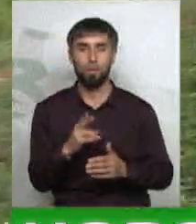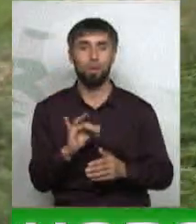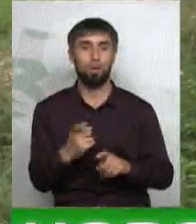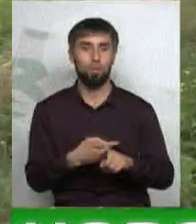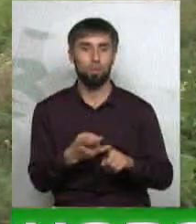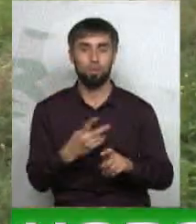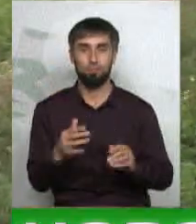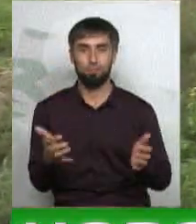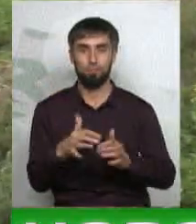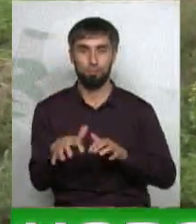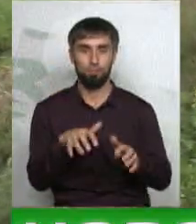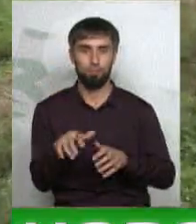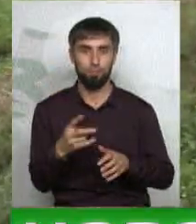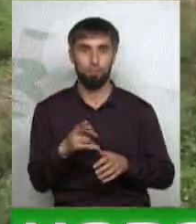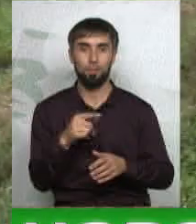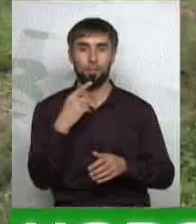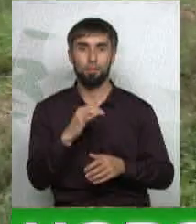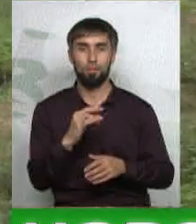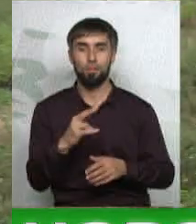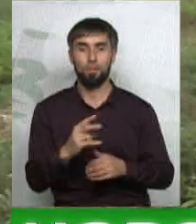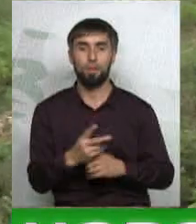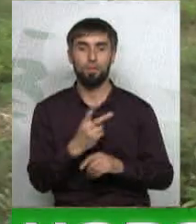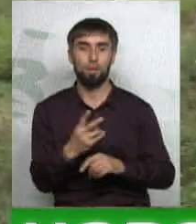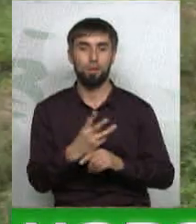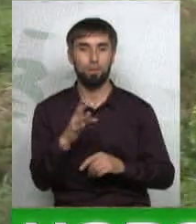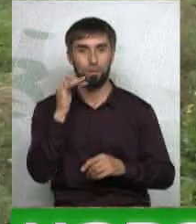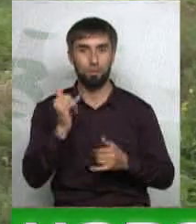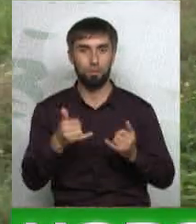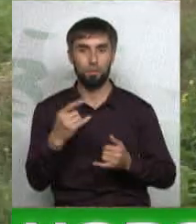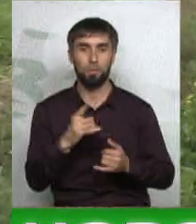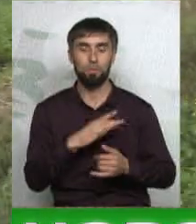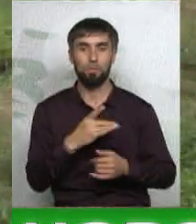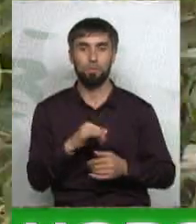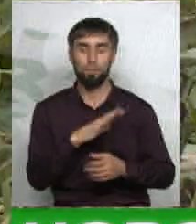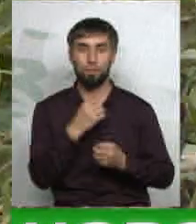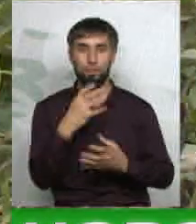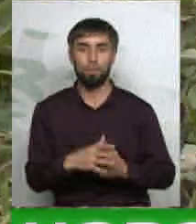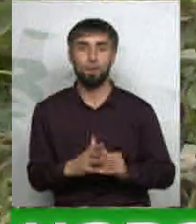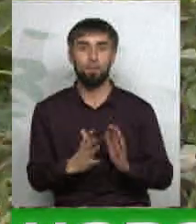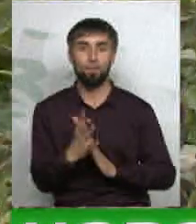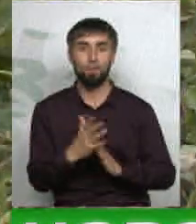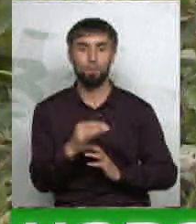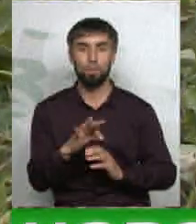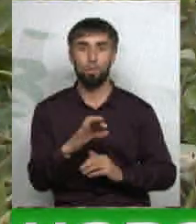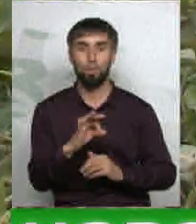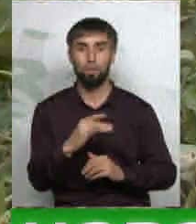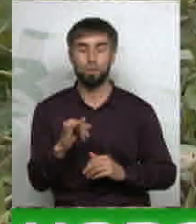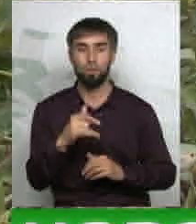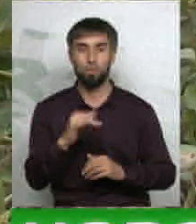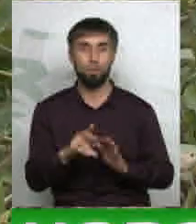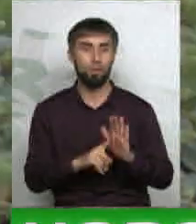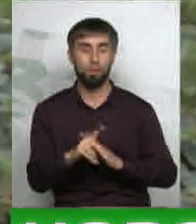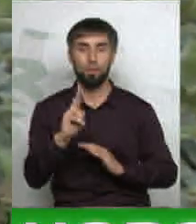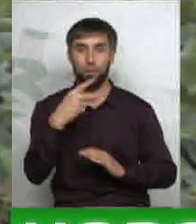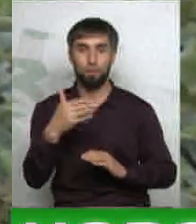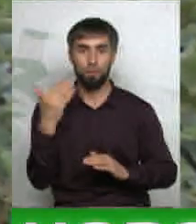картошку. А потом, как говорится, сезон 2-3 раза надо поливать полевом, чтобы урожай было хороший. Выращивать именно овощи в Гупе начали